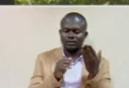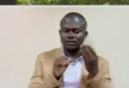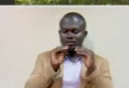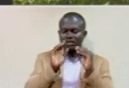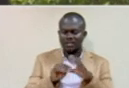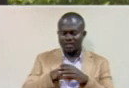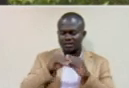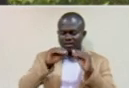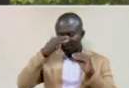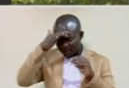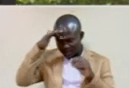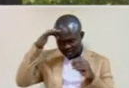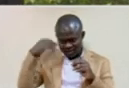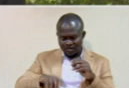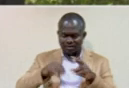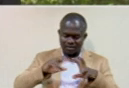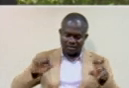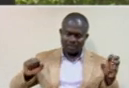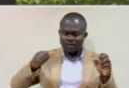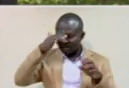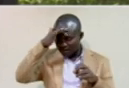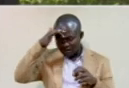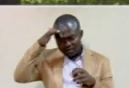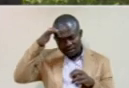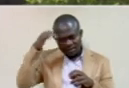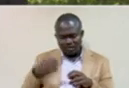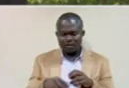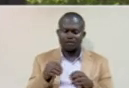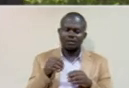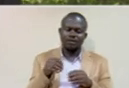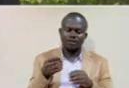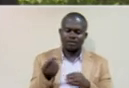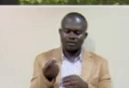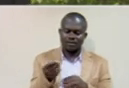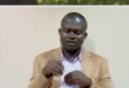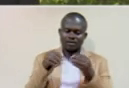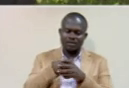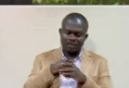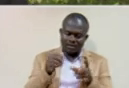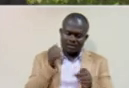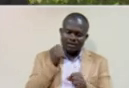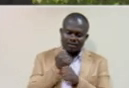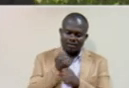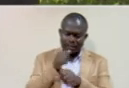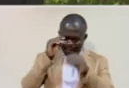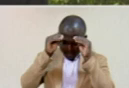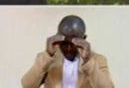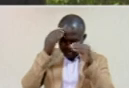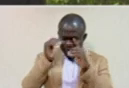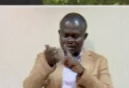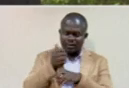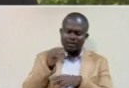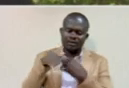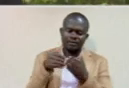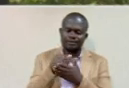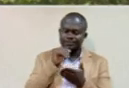kubigisha birabagora, kubagenzura birabagora, imikoro babaha, masuzuma bumenyi babaha kugira ngo agere kuri buri munyeshuri